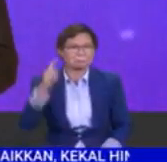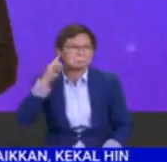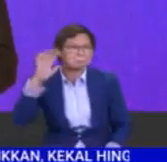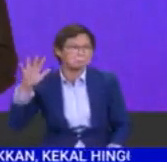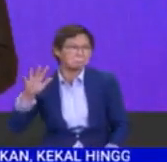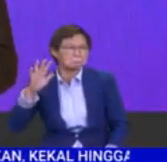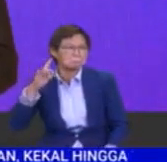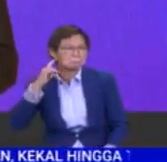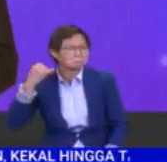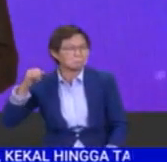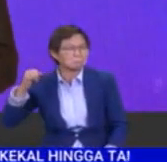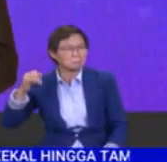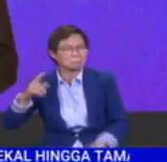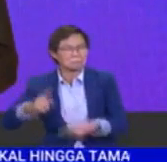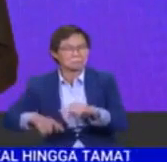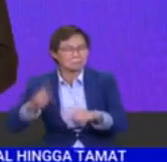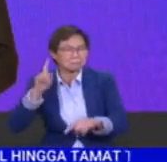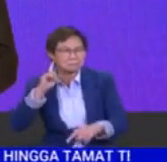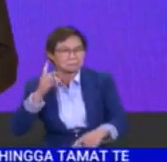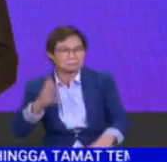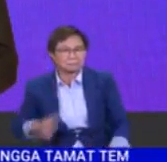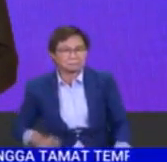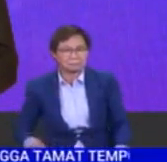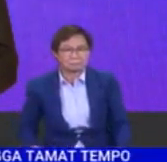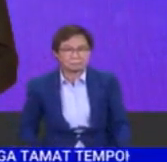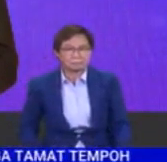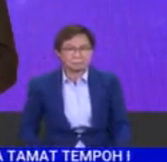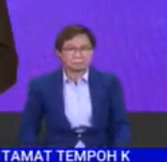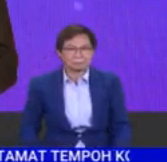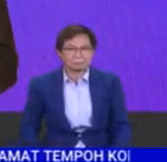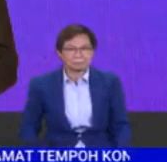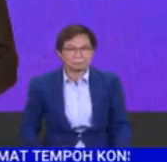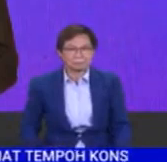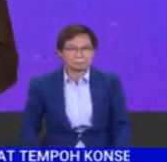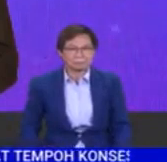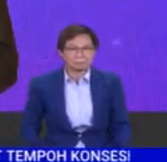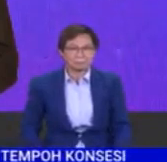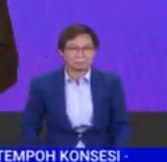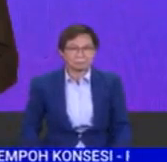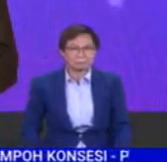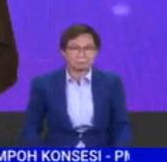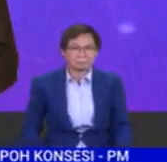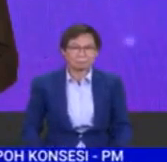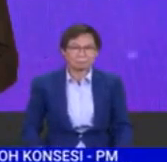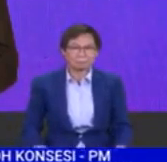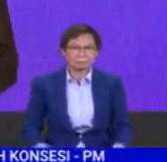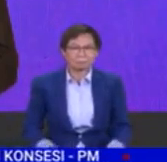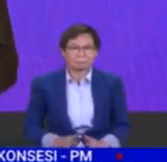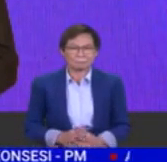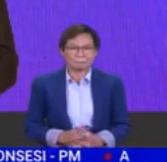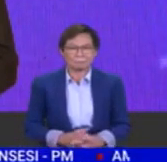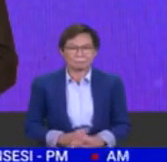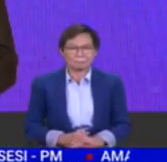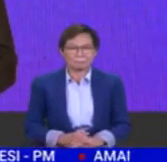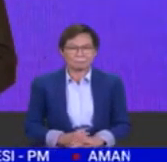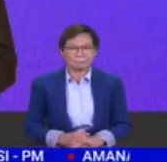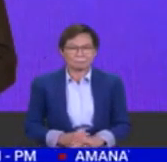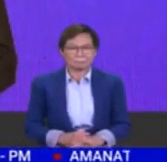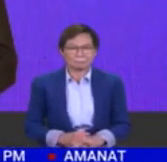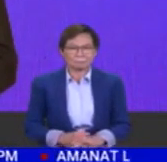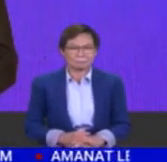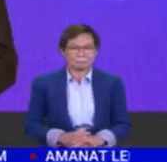liver cancers had a five-year relative survival rate of only 11 and